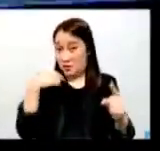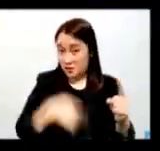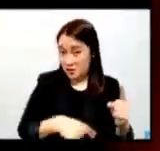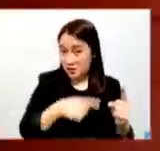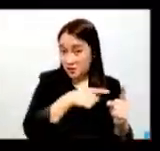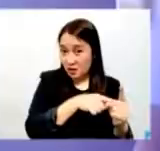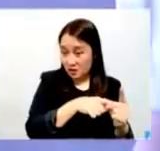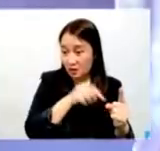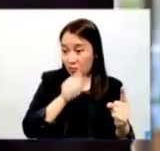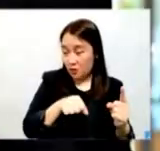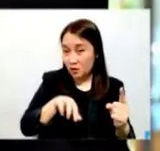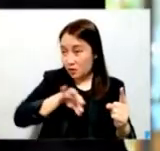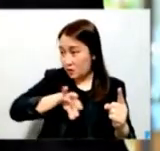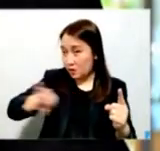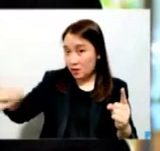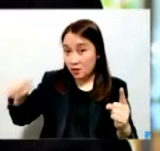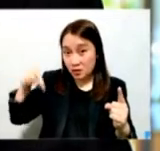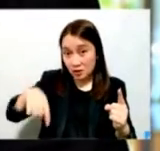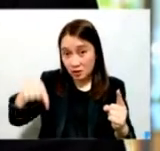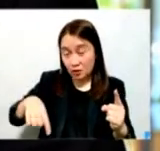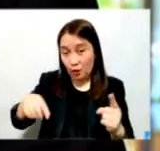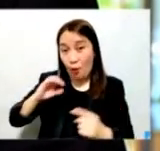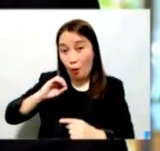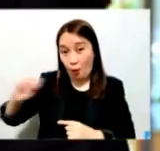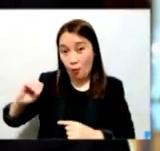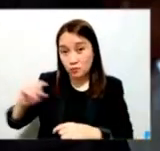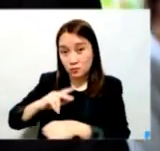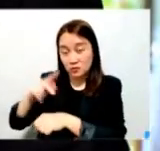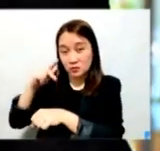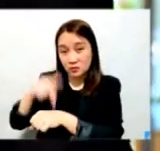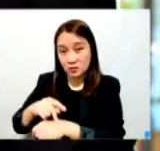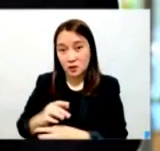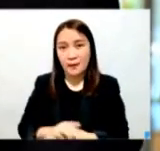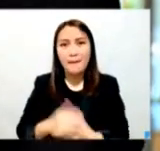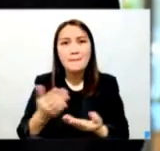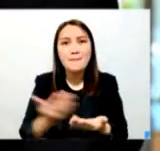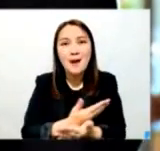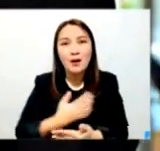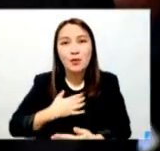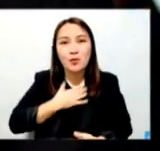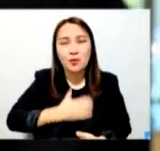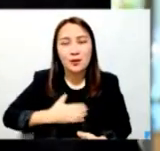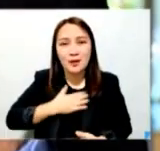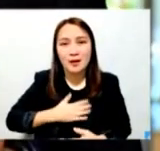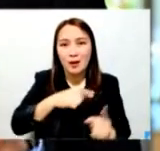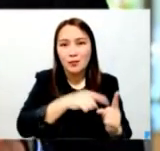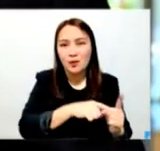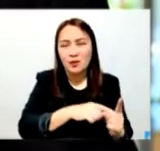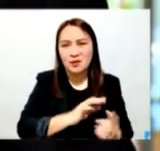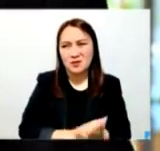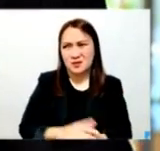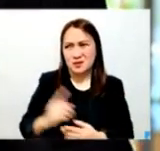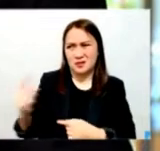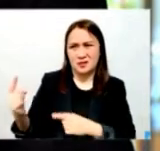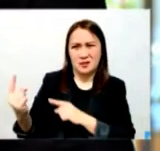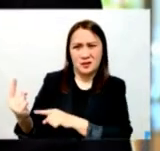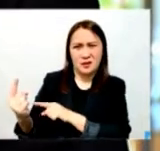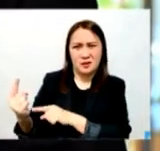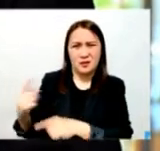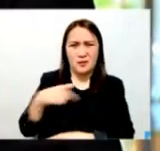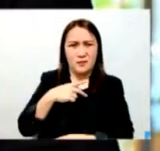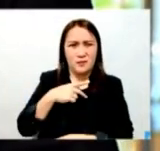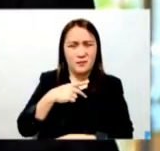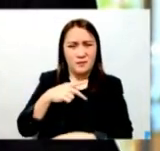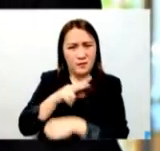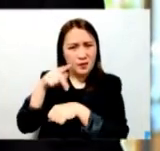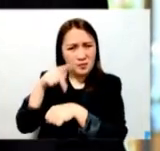Sa nakaraang mga buwan, may panibagong reklamo ang China. Hindi raw tayo tumutupad sa isang gentleman's agreement sa pagitan